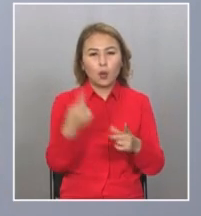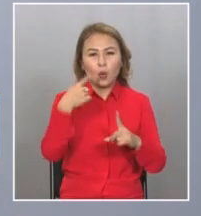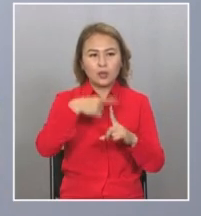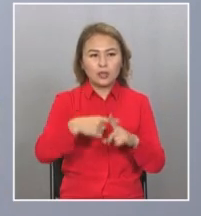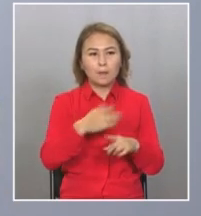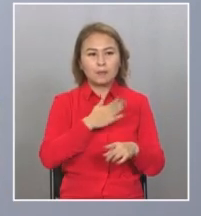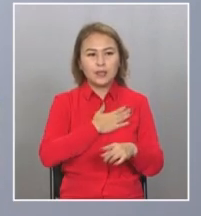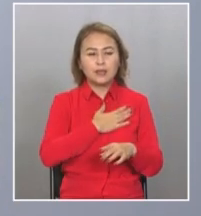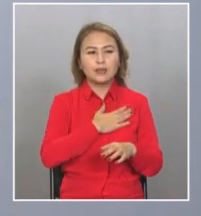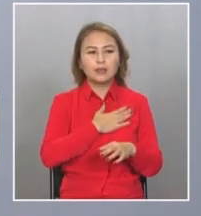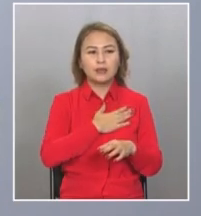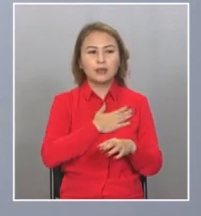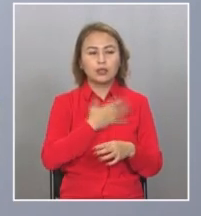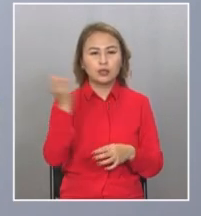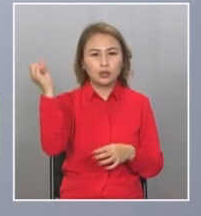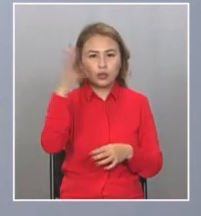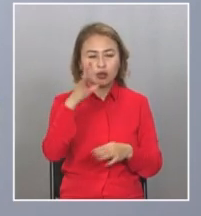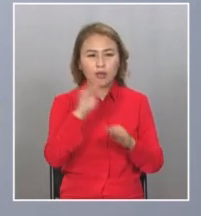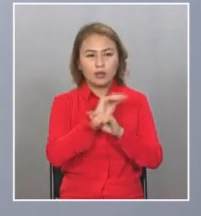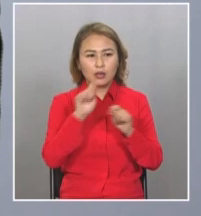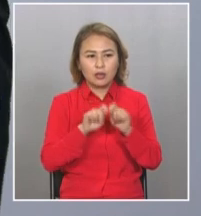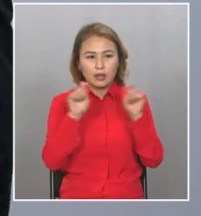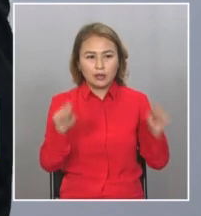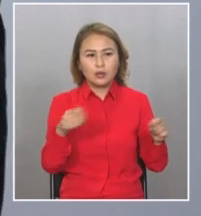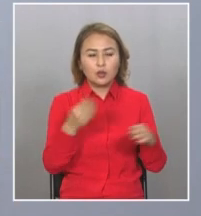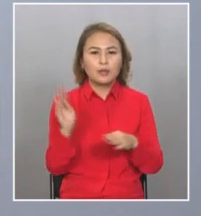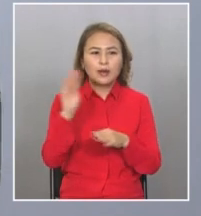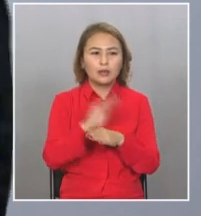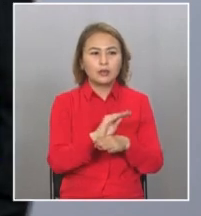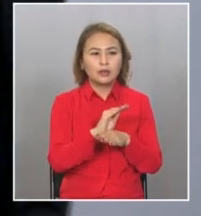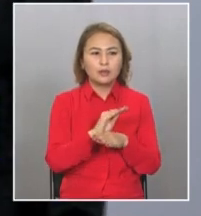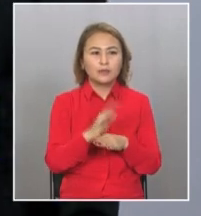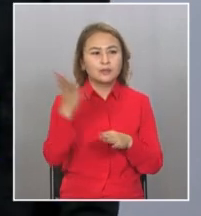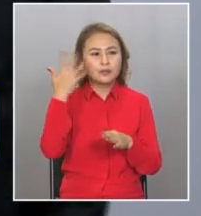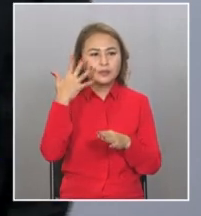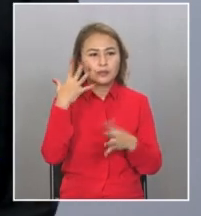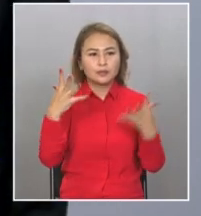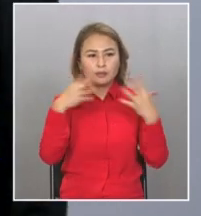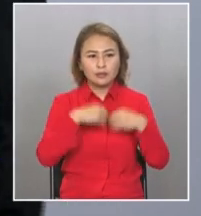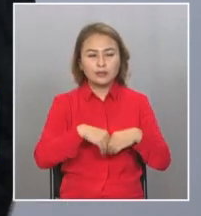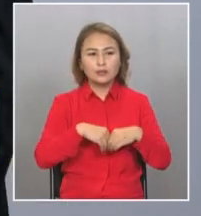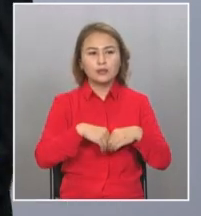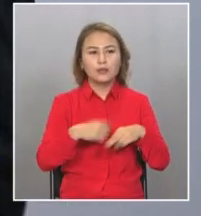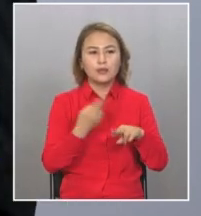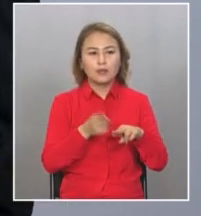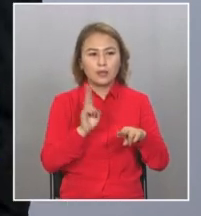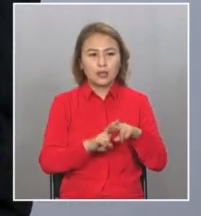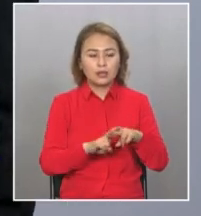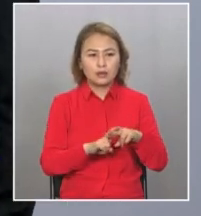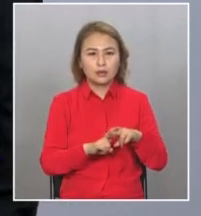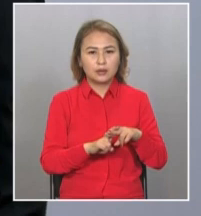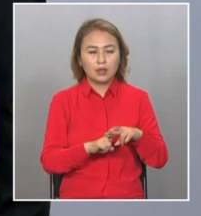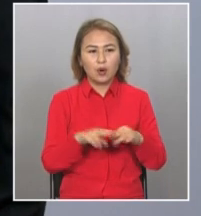бізде жиынтық күн радиациясын құрайды. Сонымен қатар жұтылған күн радиациясы бар. Жұтылған күн радиациясы